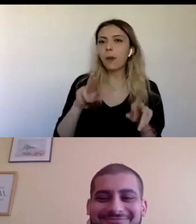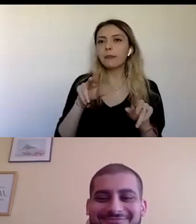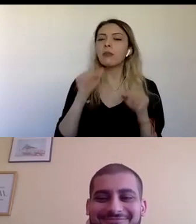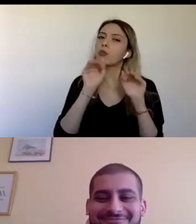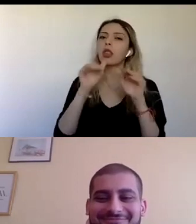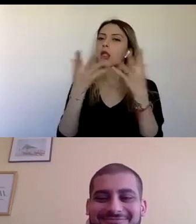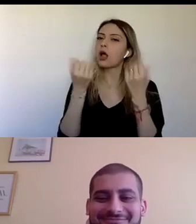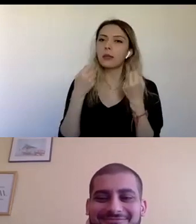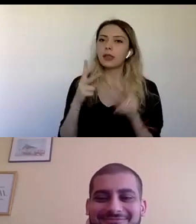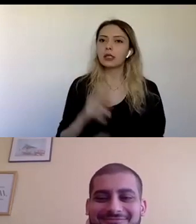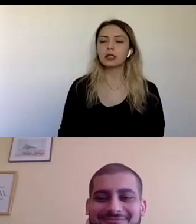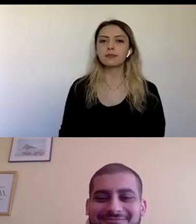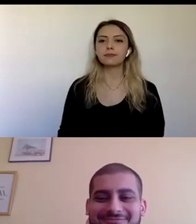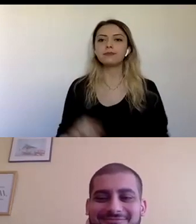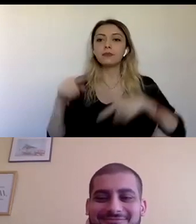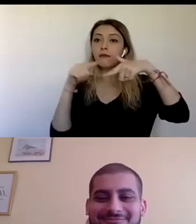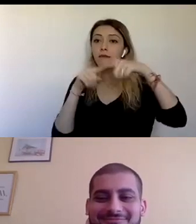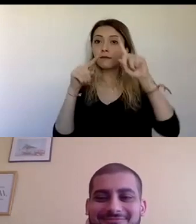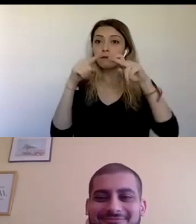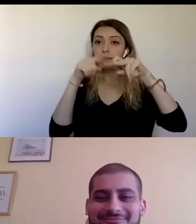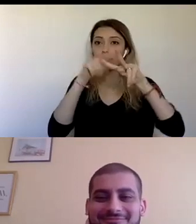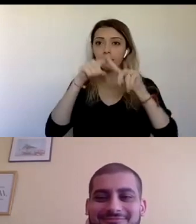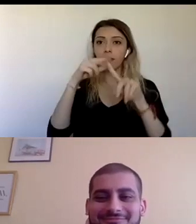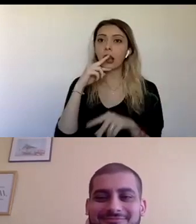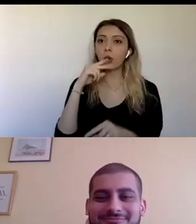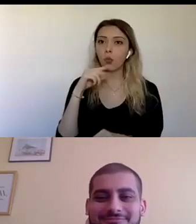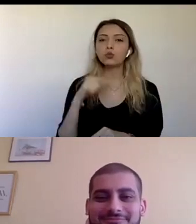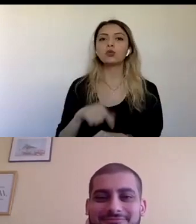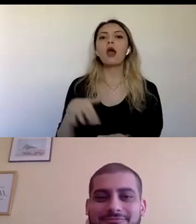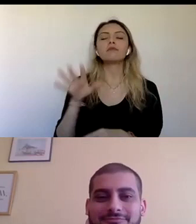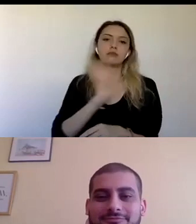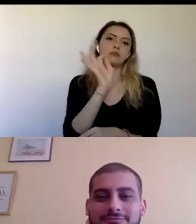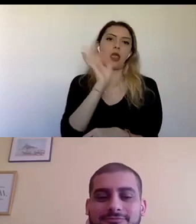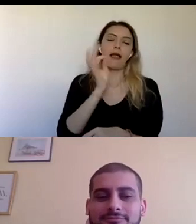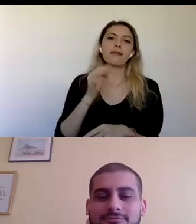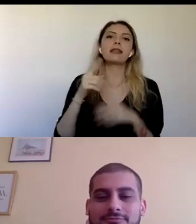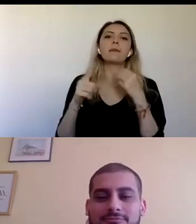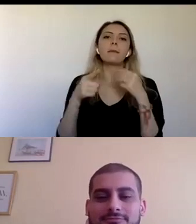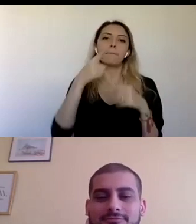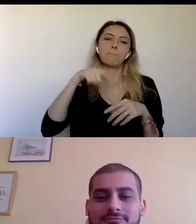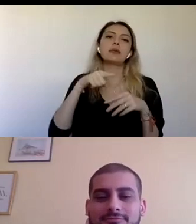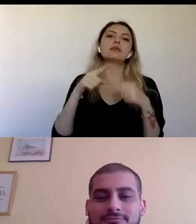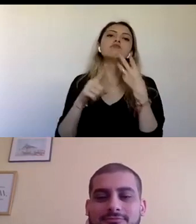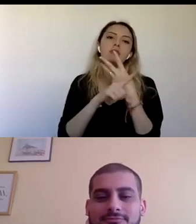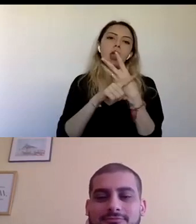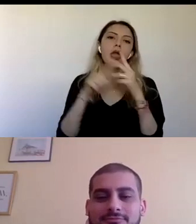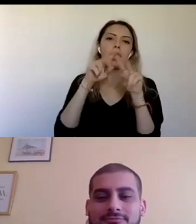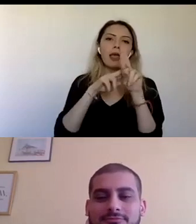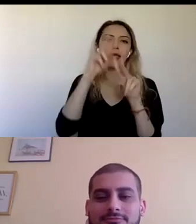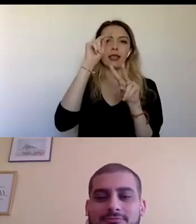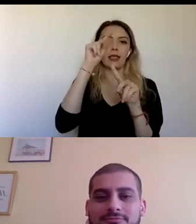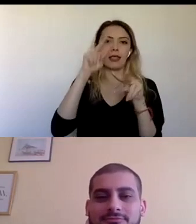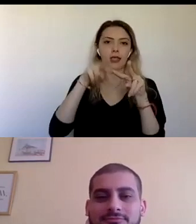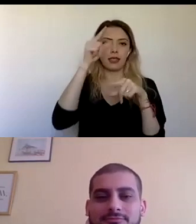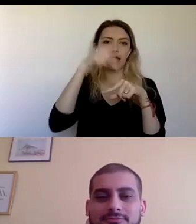konuşayım Kenan. Aynen dediğin gibi desteklerin içerdiği bütçe kalemlerinden birisi de bu dijital araçların üyelik